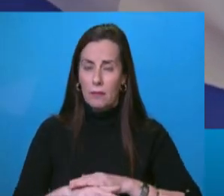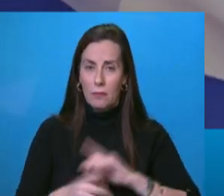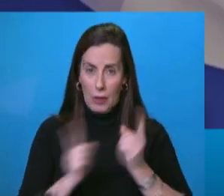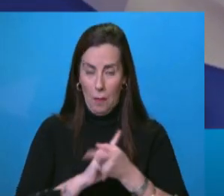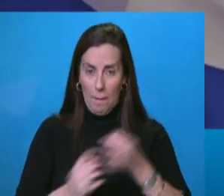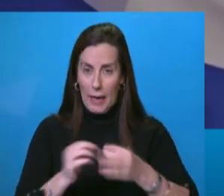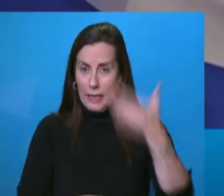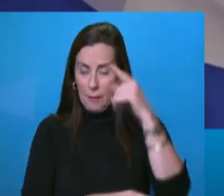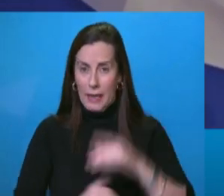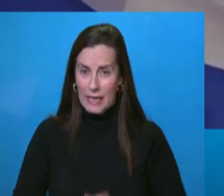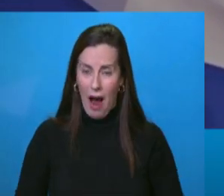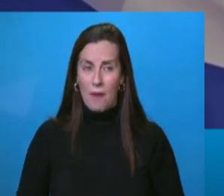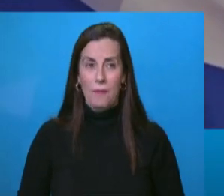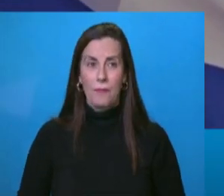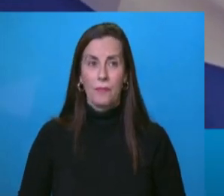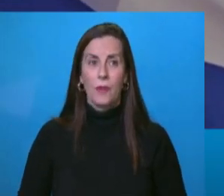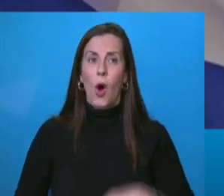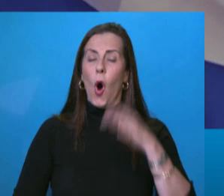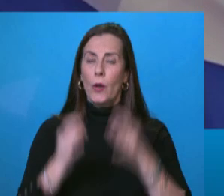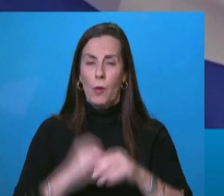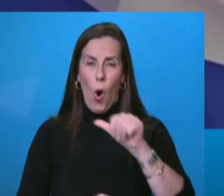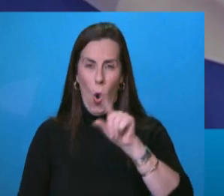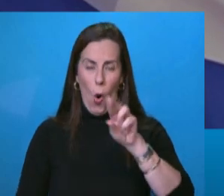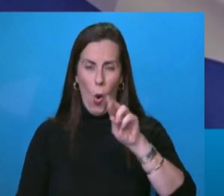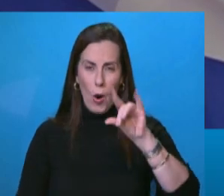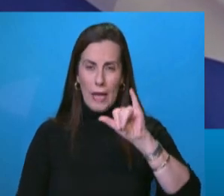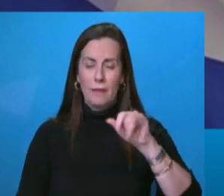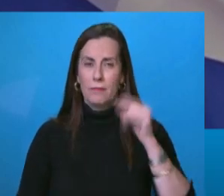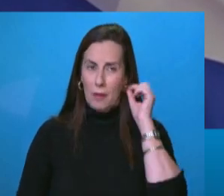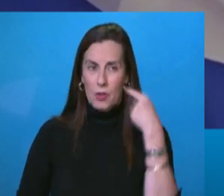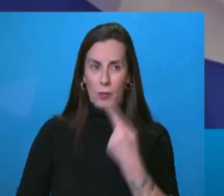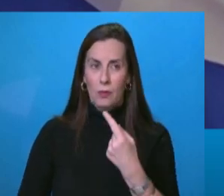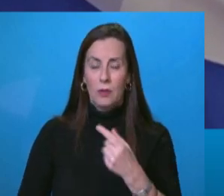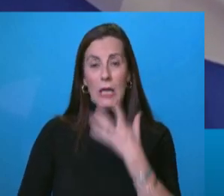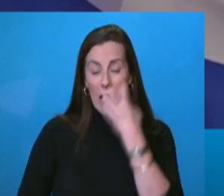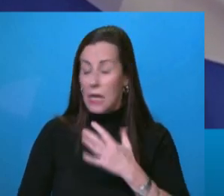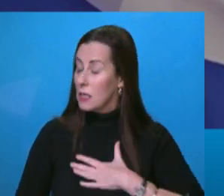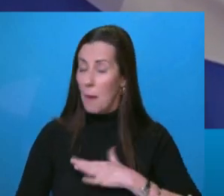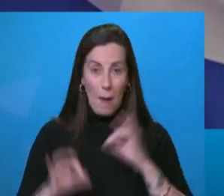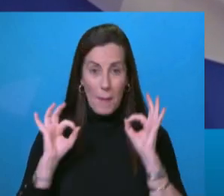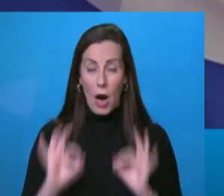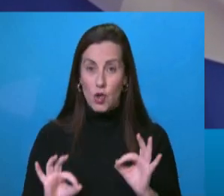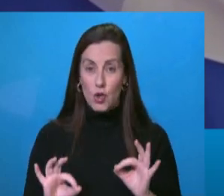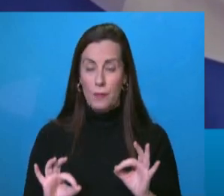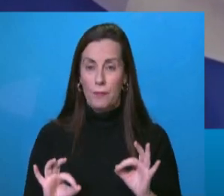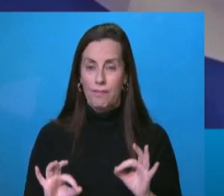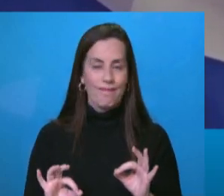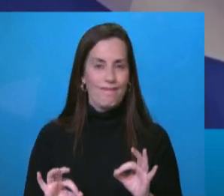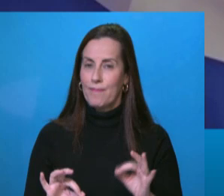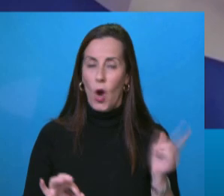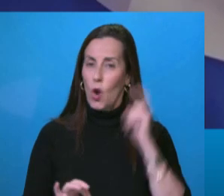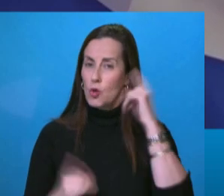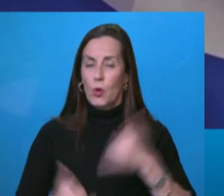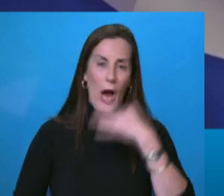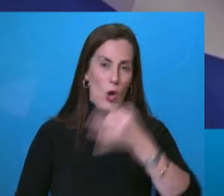פרקליט המדינה, עורכת הדין אורלי בן ארי גינצברג, שלדעבוני ולצערי לא תשמעו היום,